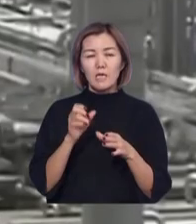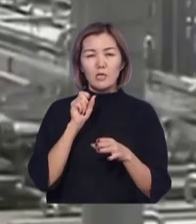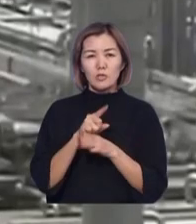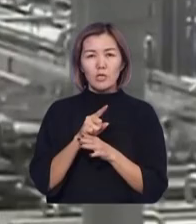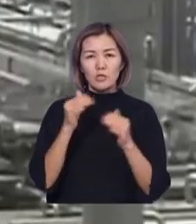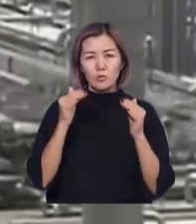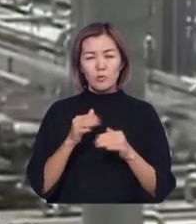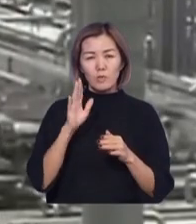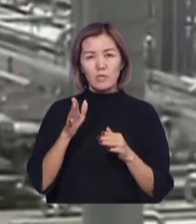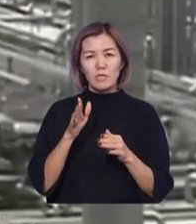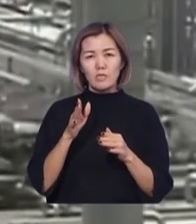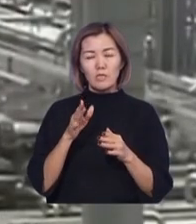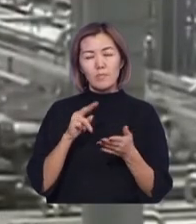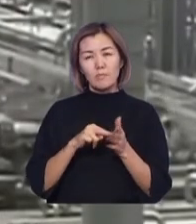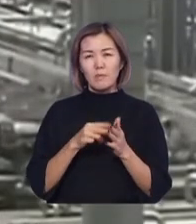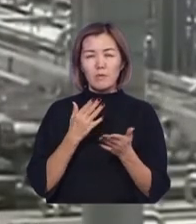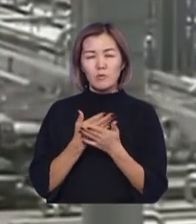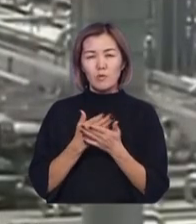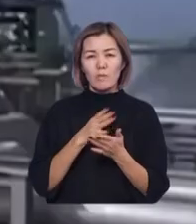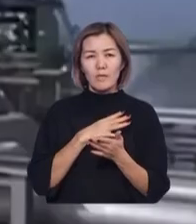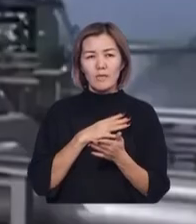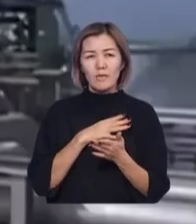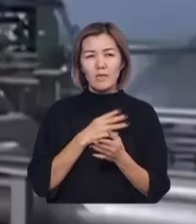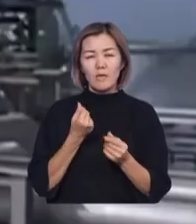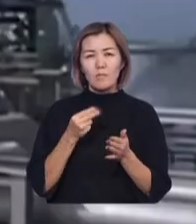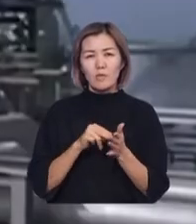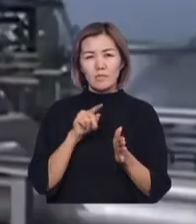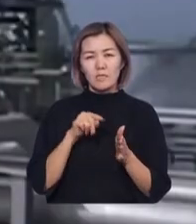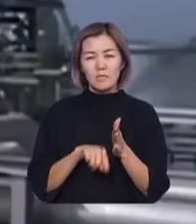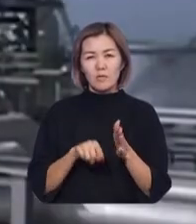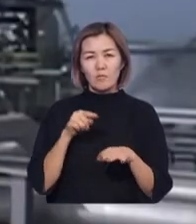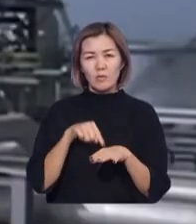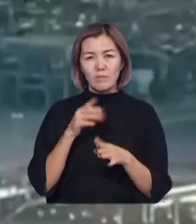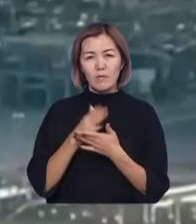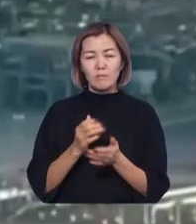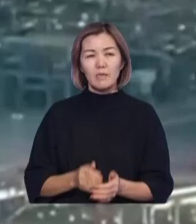сұраныстың төмендейтіні туралы жорамал жасады. Бұл да мұнайдың арзандауына ықпал етпек.